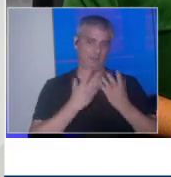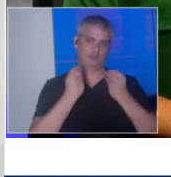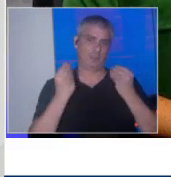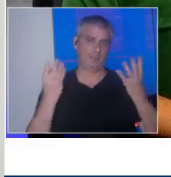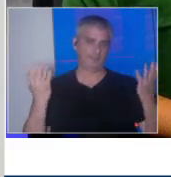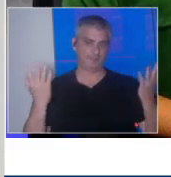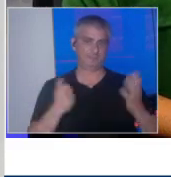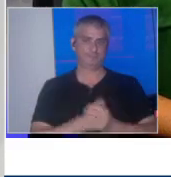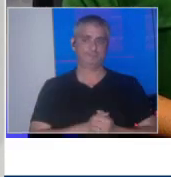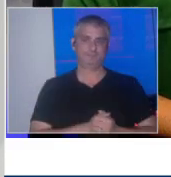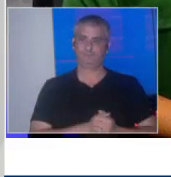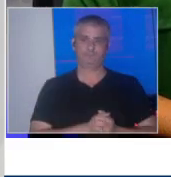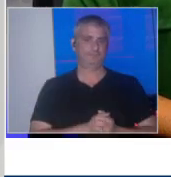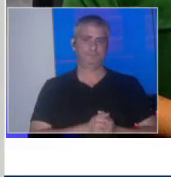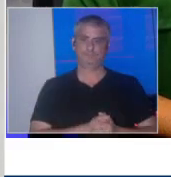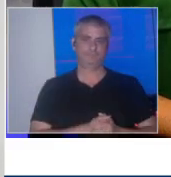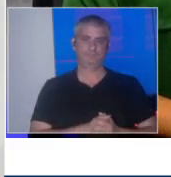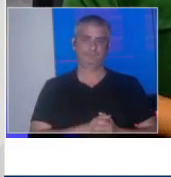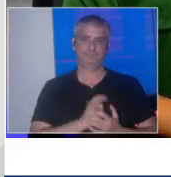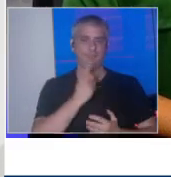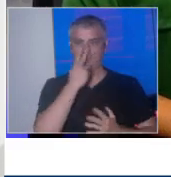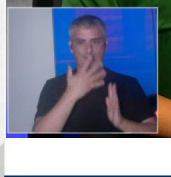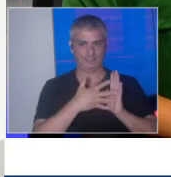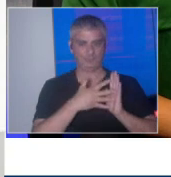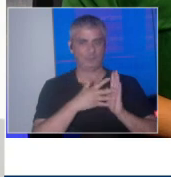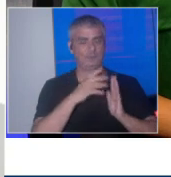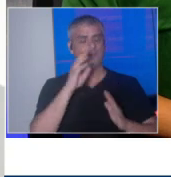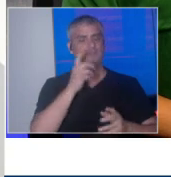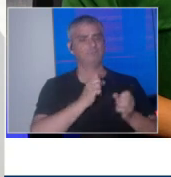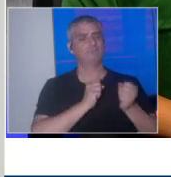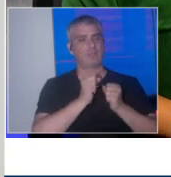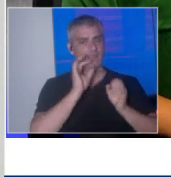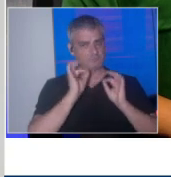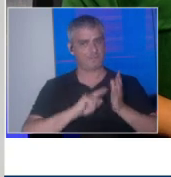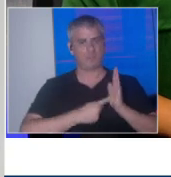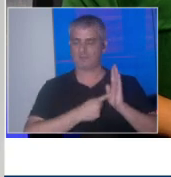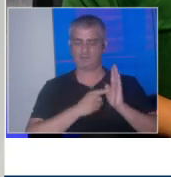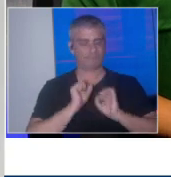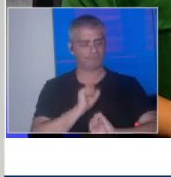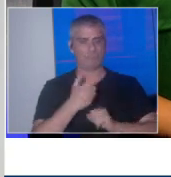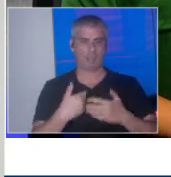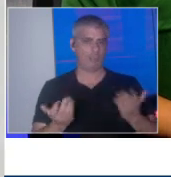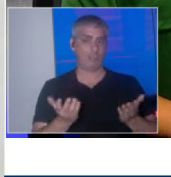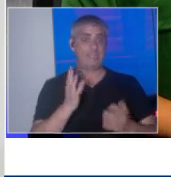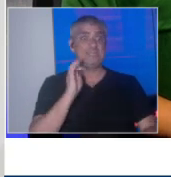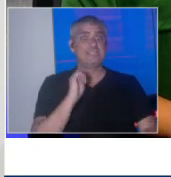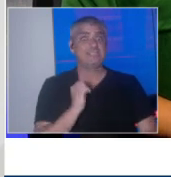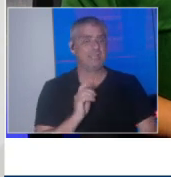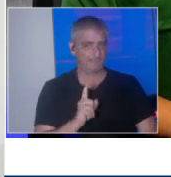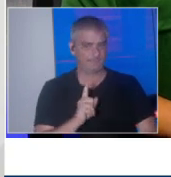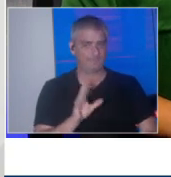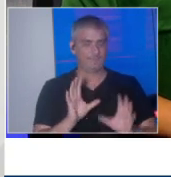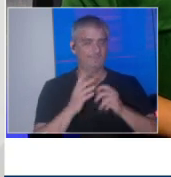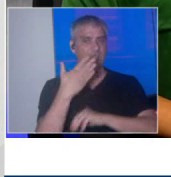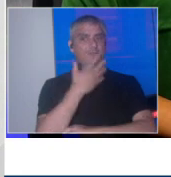כאלה. אני לא חושבת שזה היה בלון ניסוי, אני חושבת שמתן כהנה באמת מתכוון לזה, ובאמת אין אף אחד מאחוריו. אני חושבת שאם